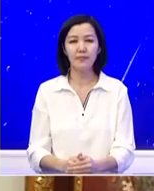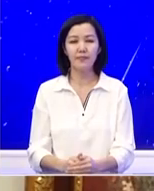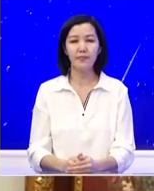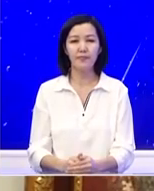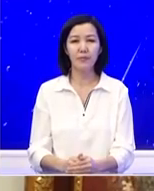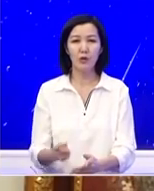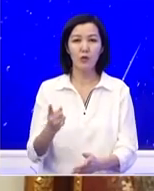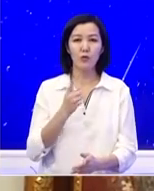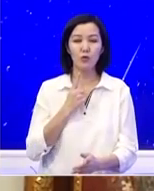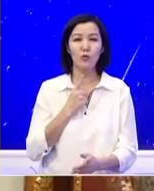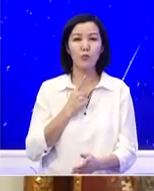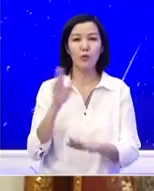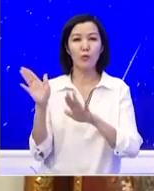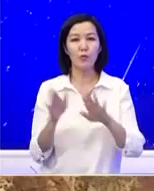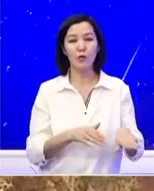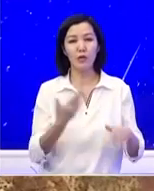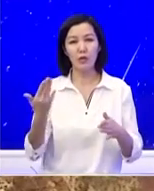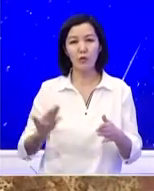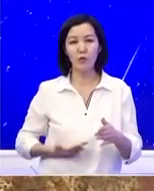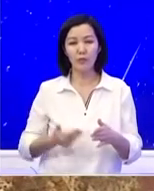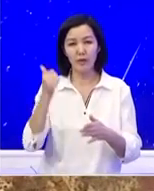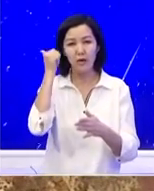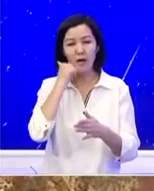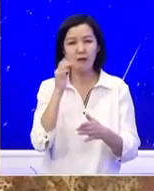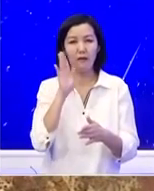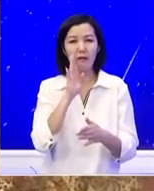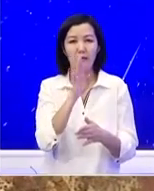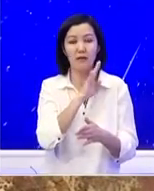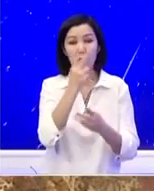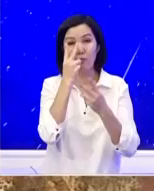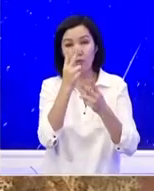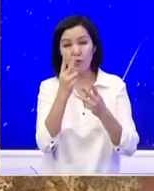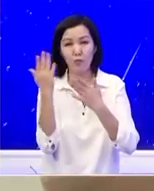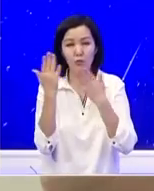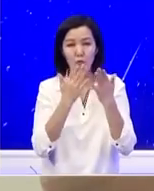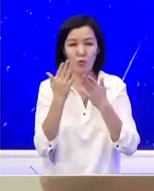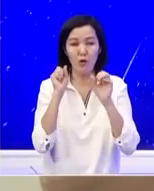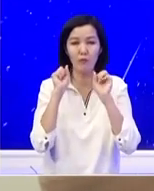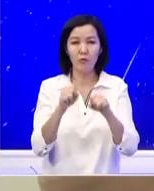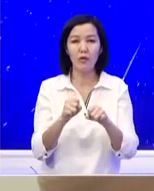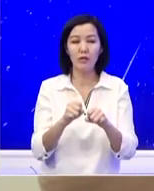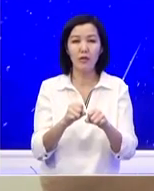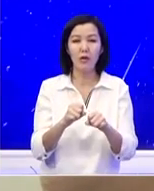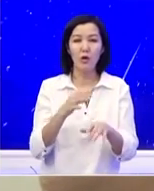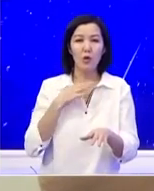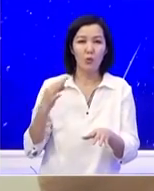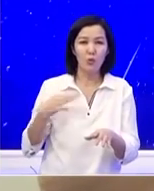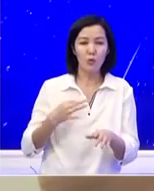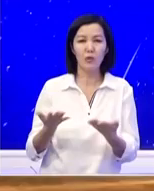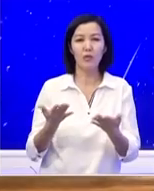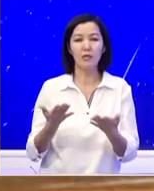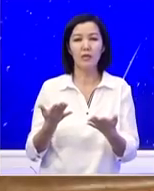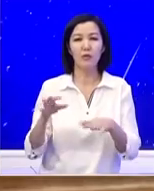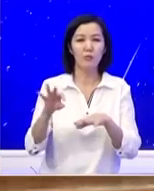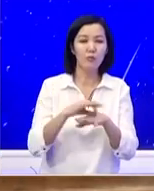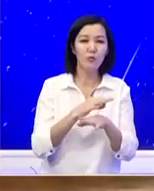Күтумен өткен ғұмыр, кенеп бетіндегі қартананың күйін осылай оқуға болар. Сұм соғыс ұлын жарын ұрлаған. Әйтсе де үміттен